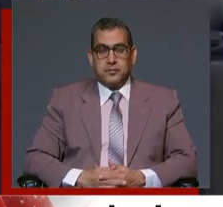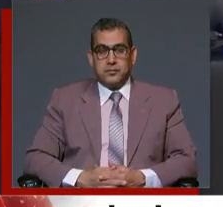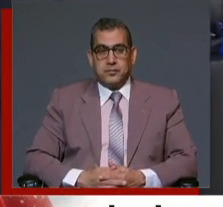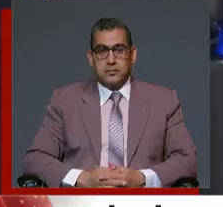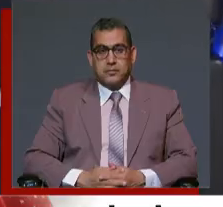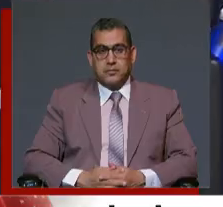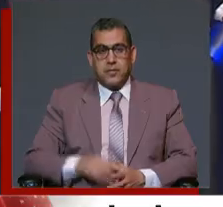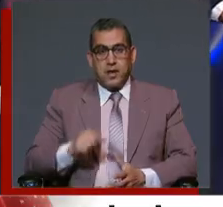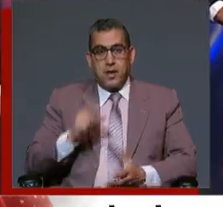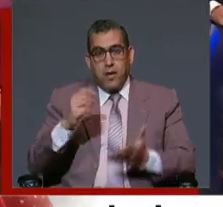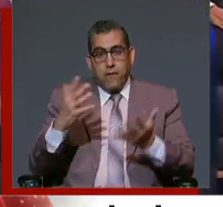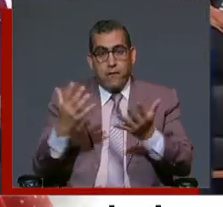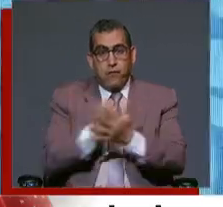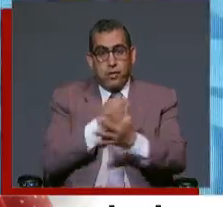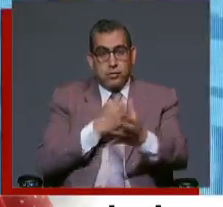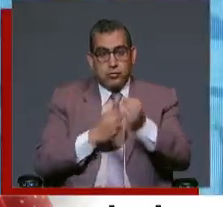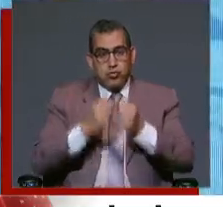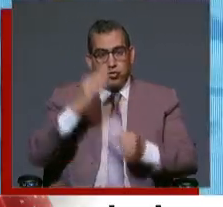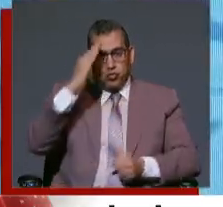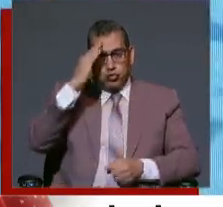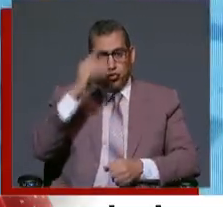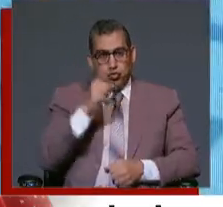وأنتهز الفرصة أيضا لأشكر